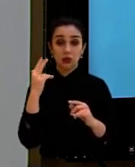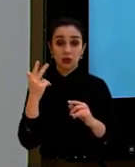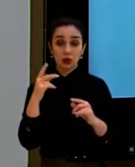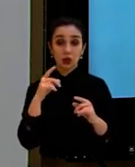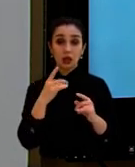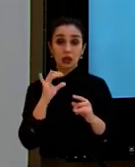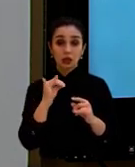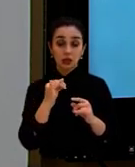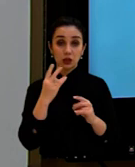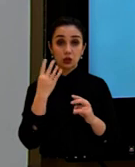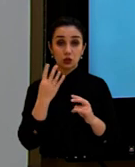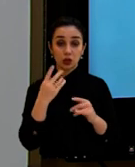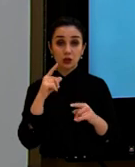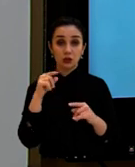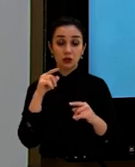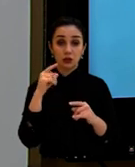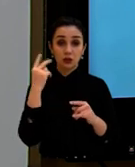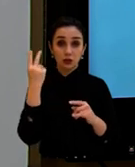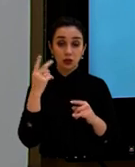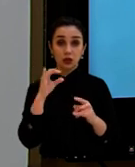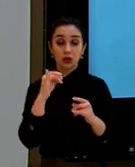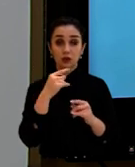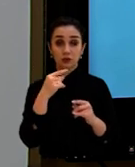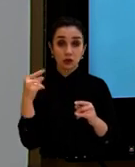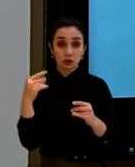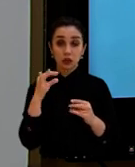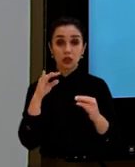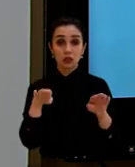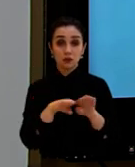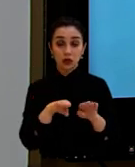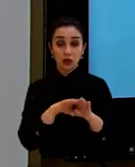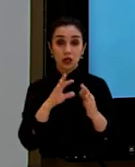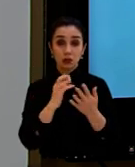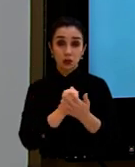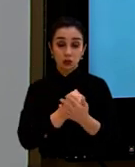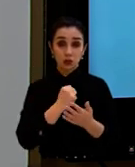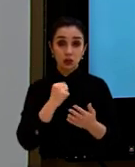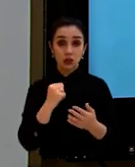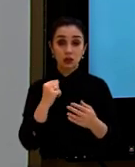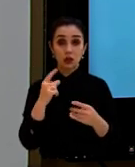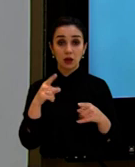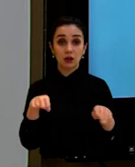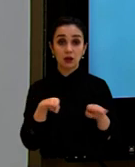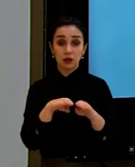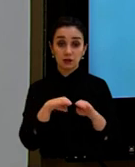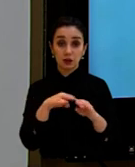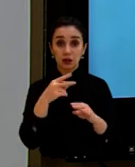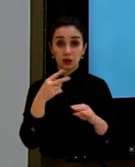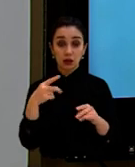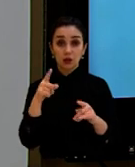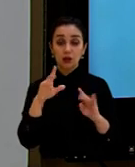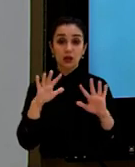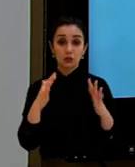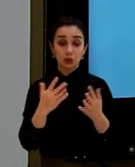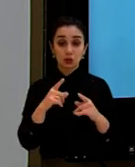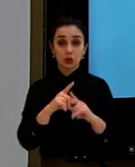квадрате и 4 в квадрате. Вычисляем, сверяем. Получается, они равны. В этом